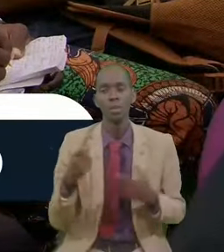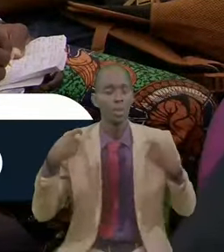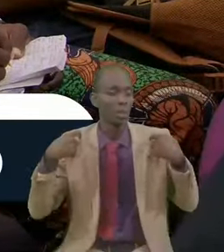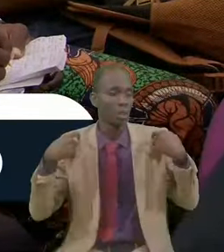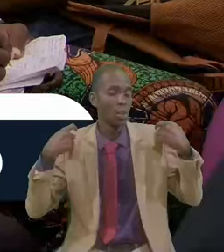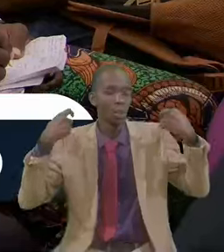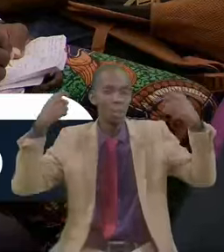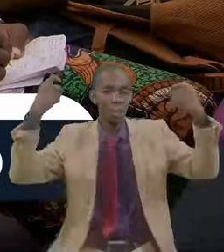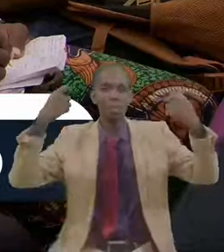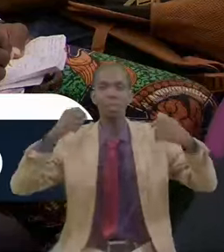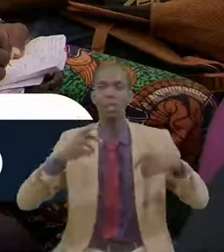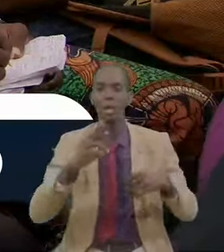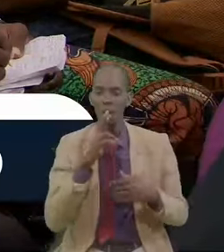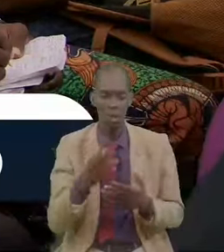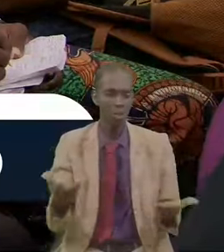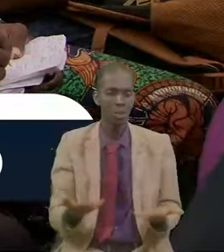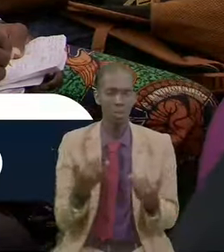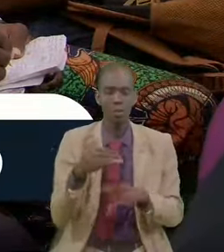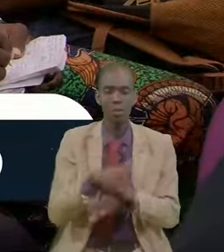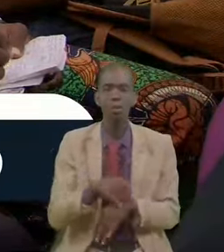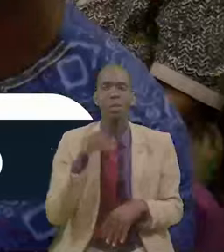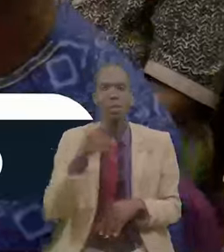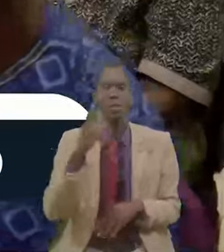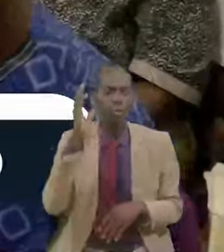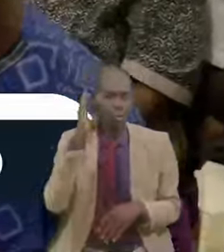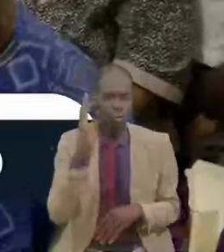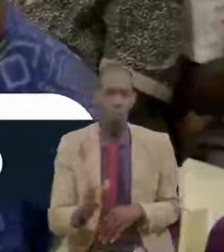sont vaincus ce soir. Vous allez avancer.